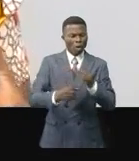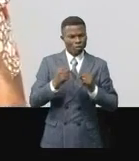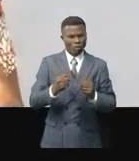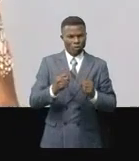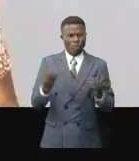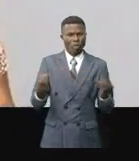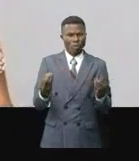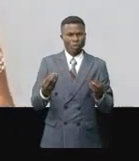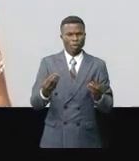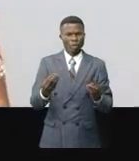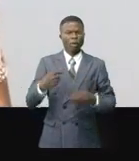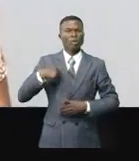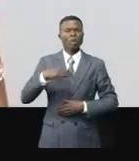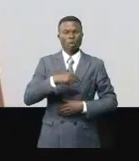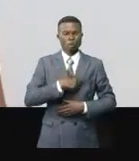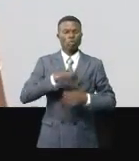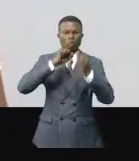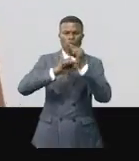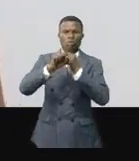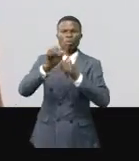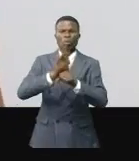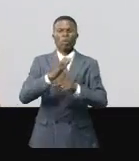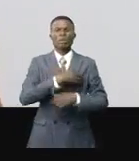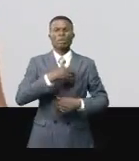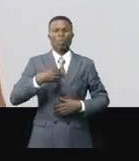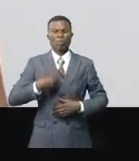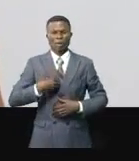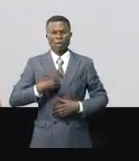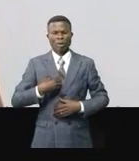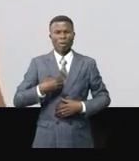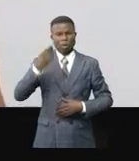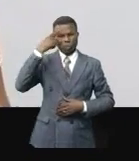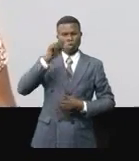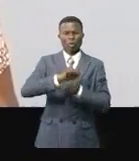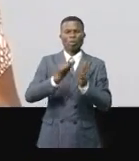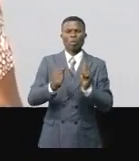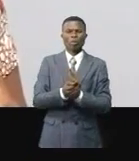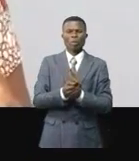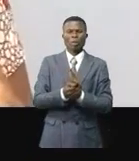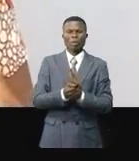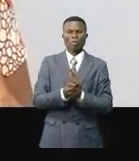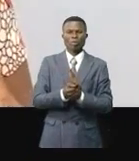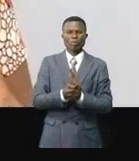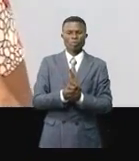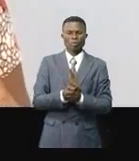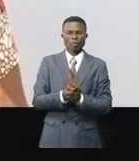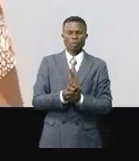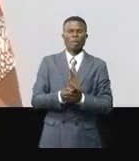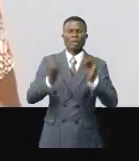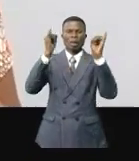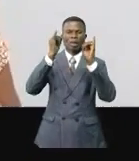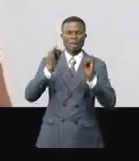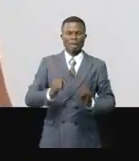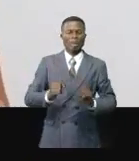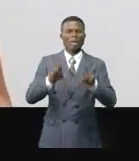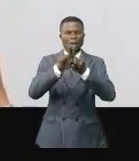que nous puissions sensibiliser les femmes par rapport à la numérisation, pour que les femmes